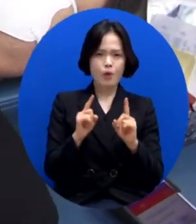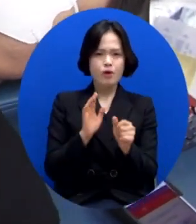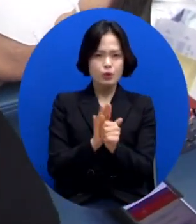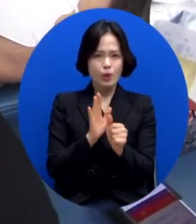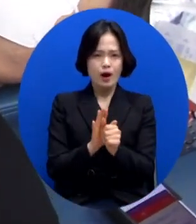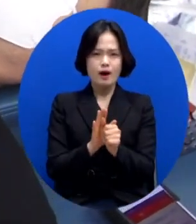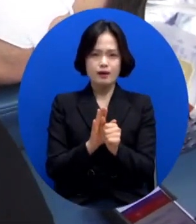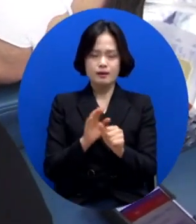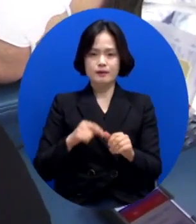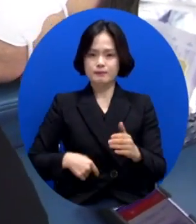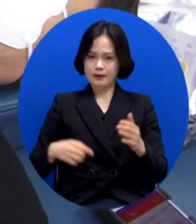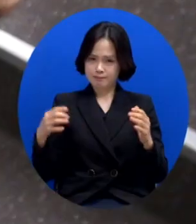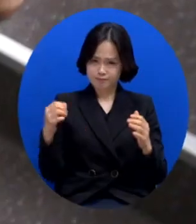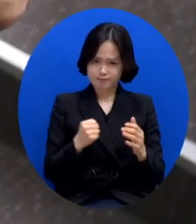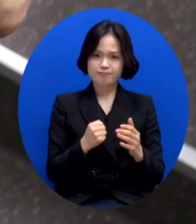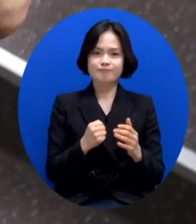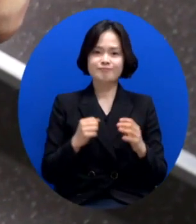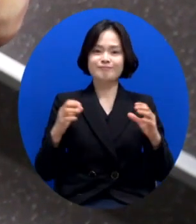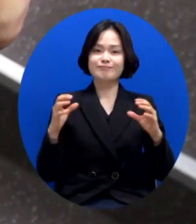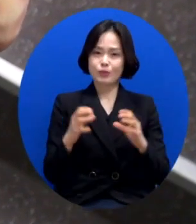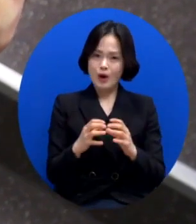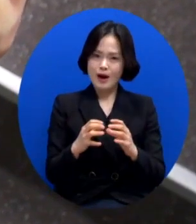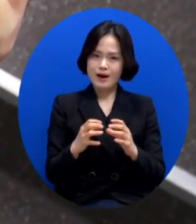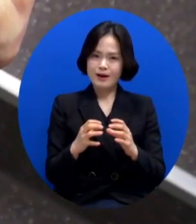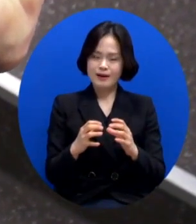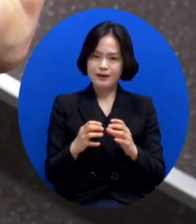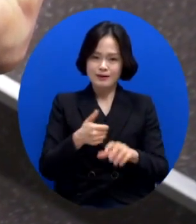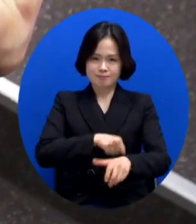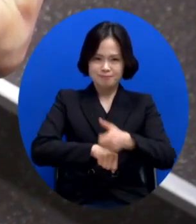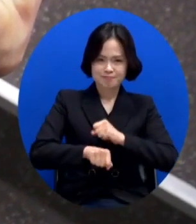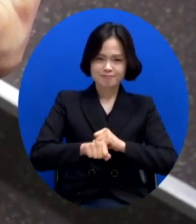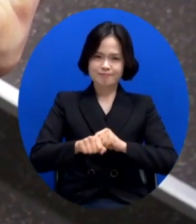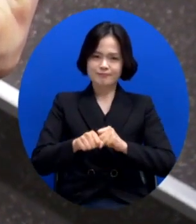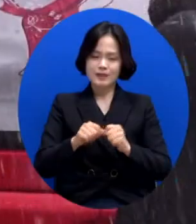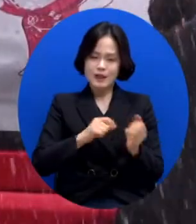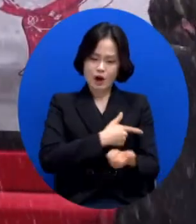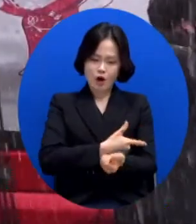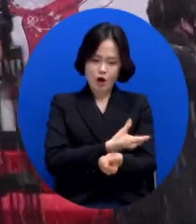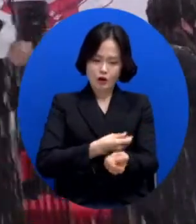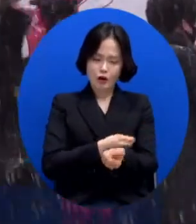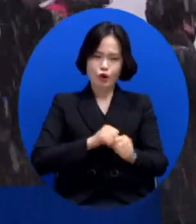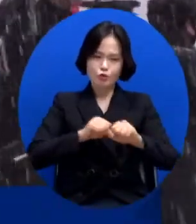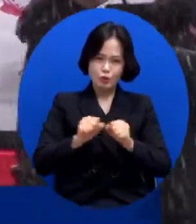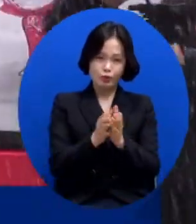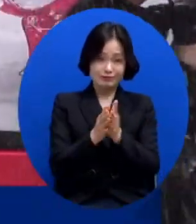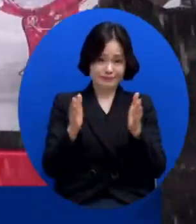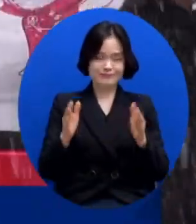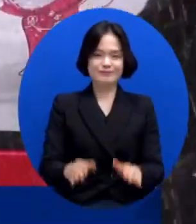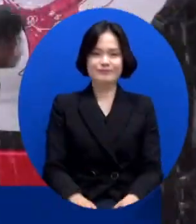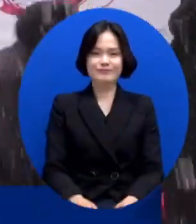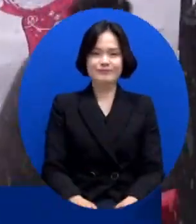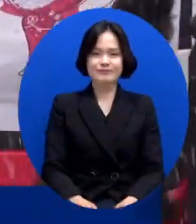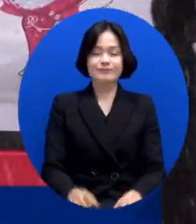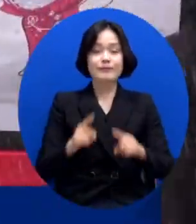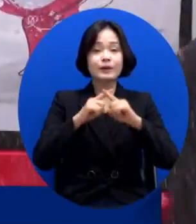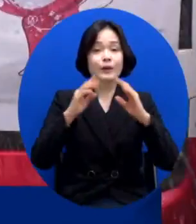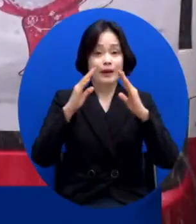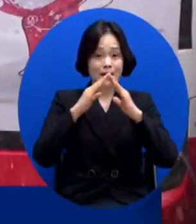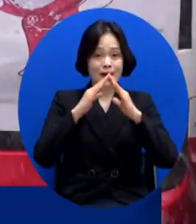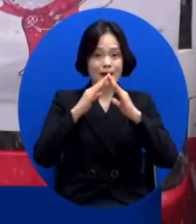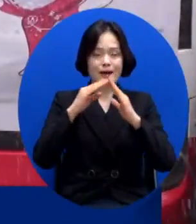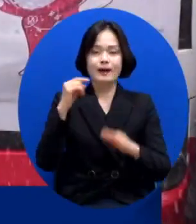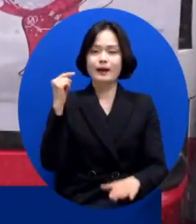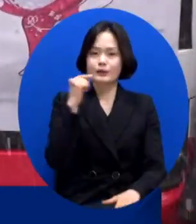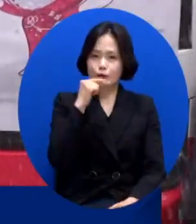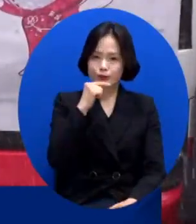침례교 과 전국 교회들과 함께 팔을 걷은 겁니다 5회가 시대의 소금과